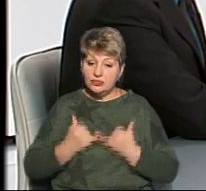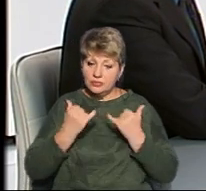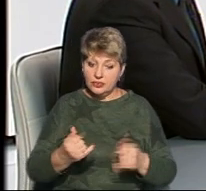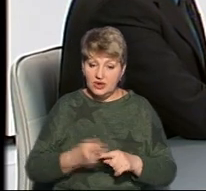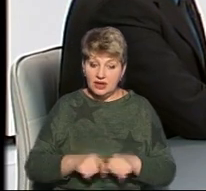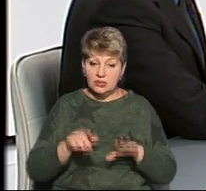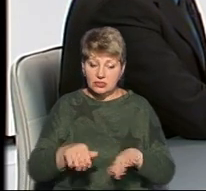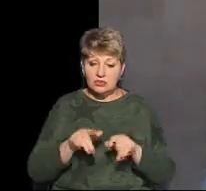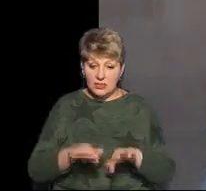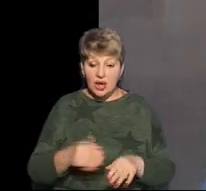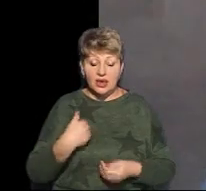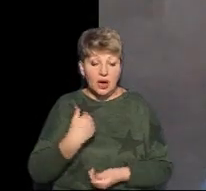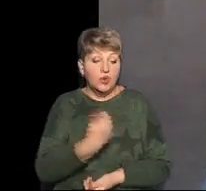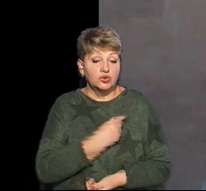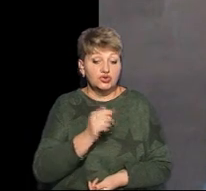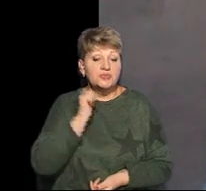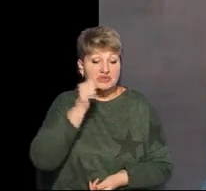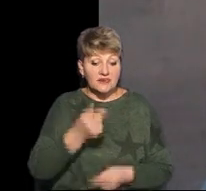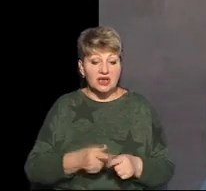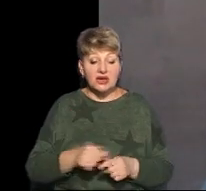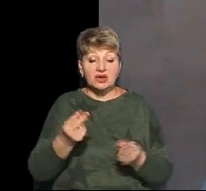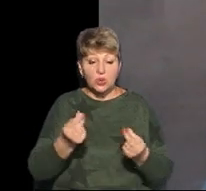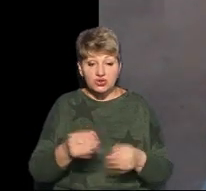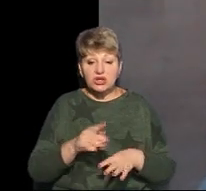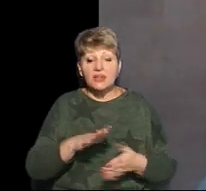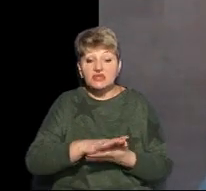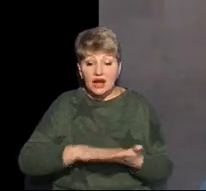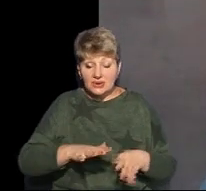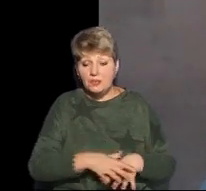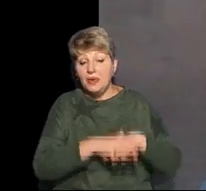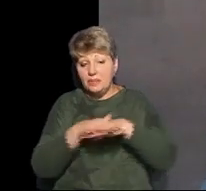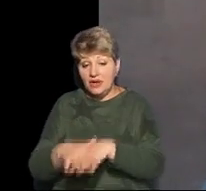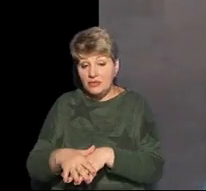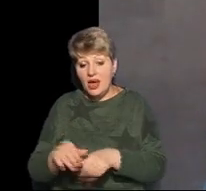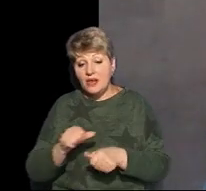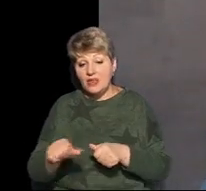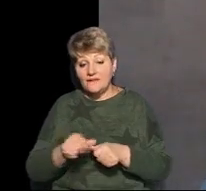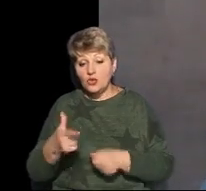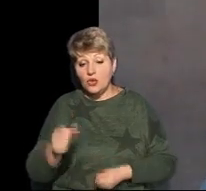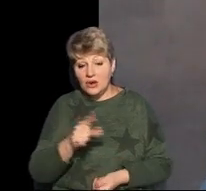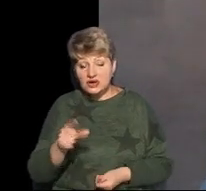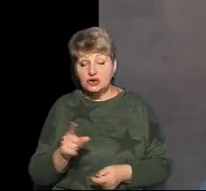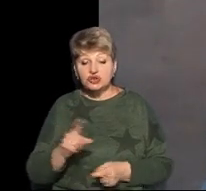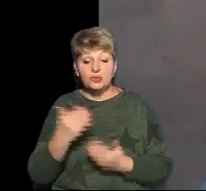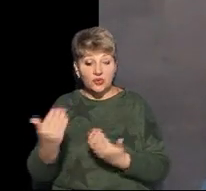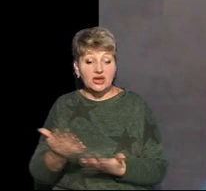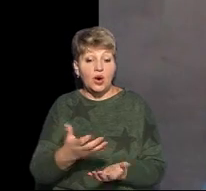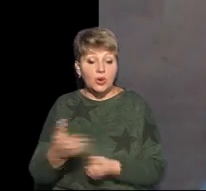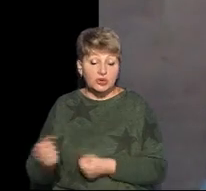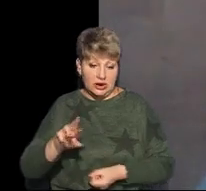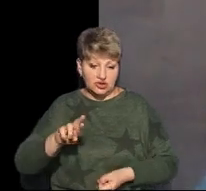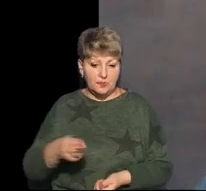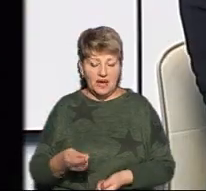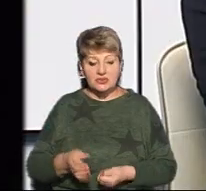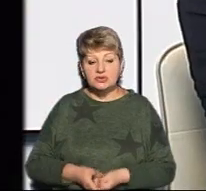мені б хотілося, щоб завтра ці кошти ми далі вже перерахували НАК «Нафтогазу». Щоб НАК «Нафтогаз» вже ці кошти одержав у